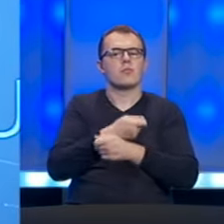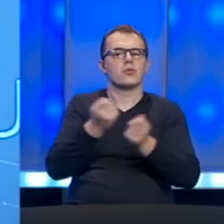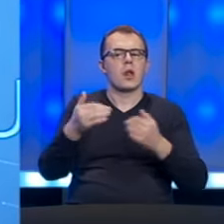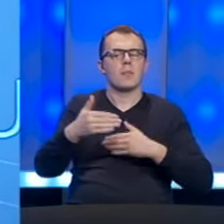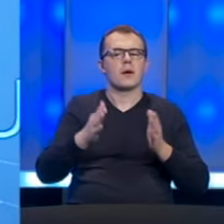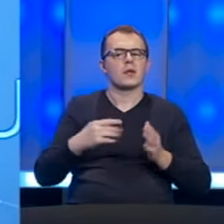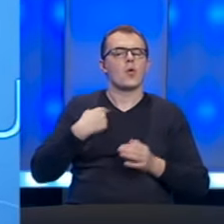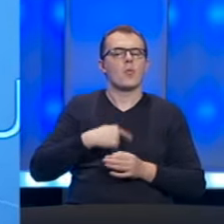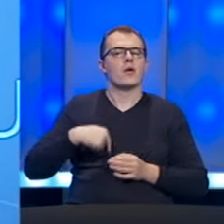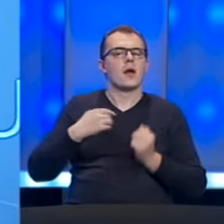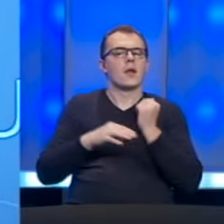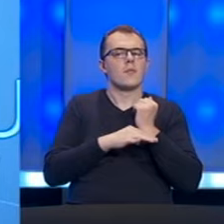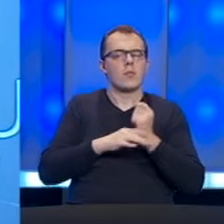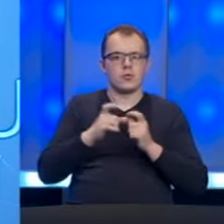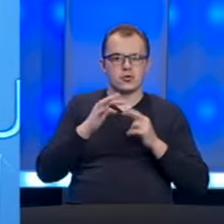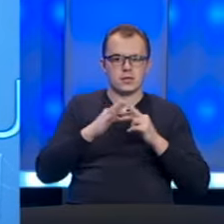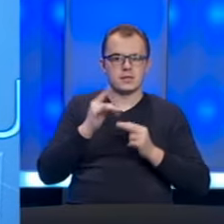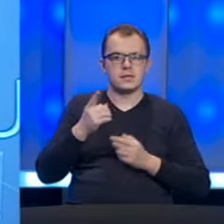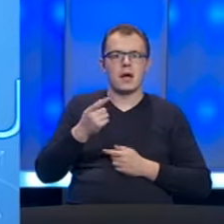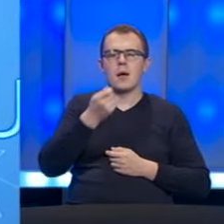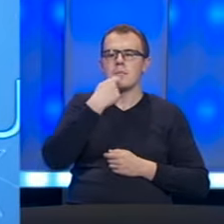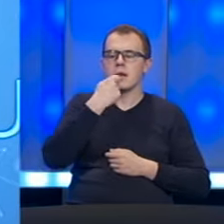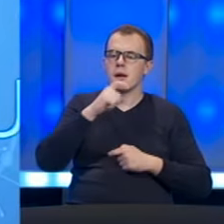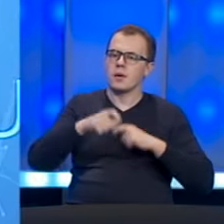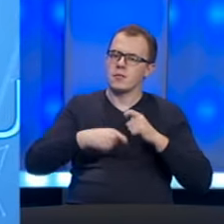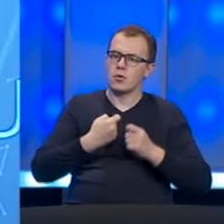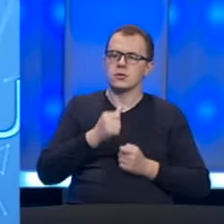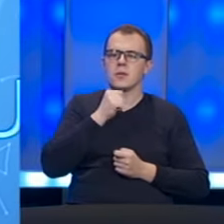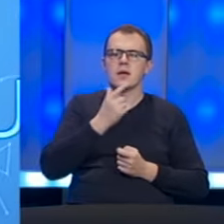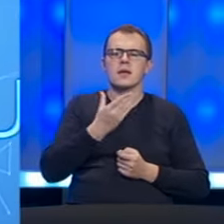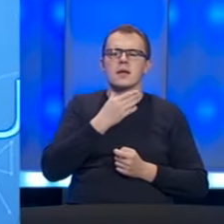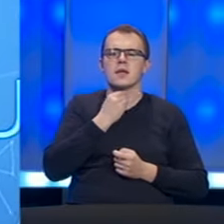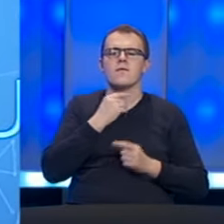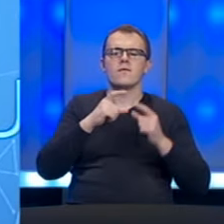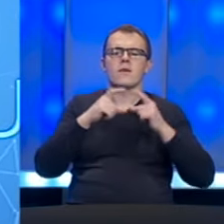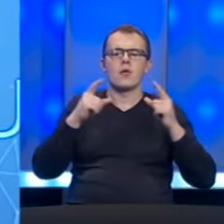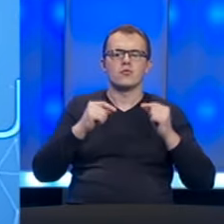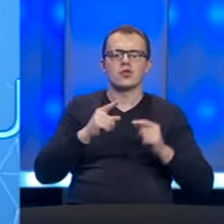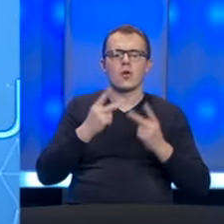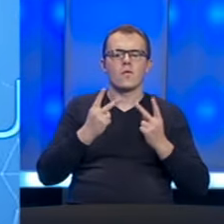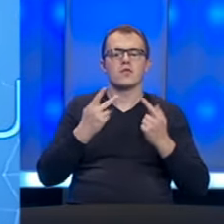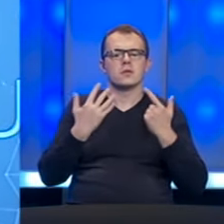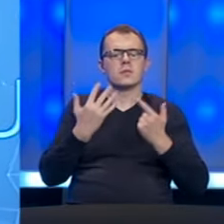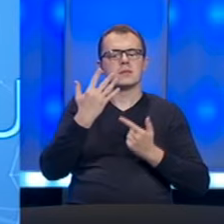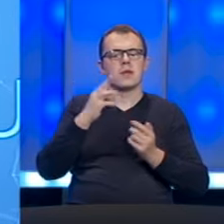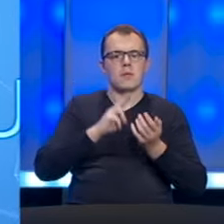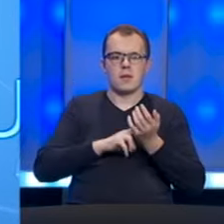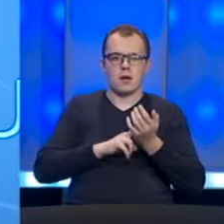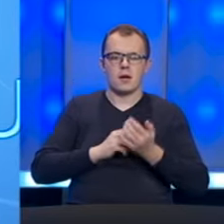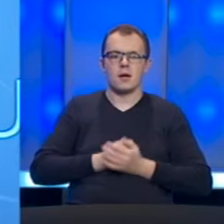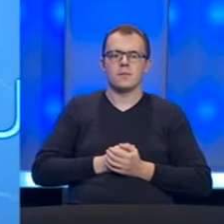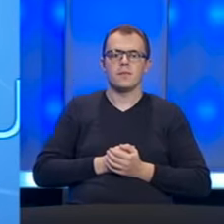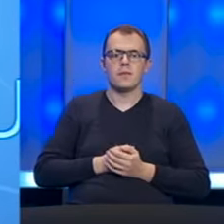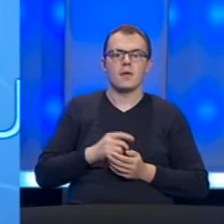pakete humanitarne pomoći sa prehrambenim proizvodima te vaučere, svaki u vrijednosti 75 konvertibilnih